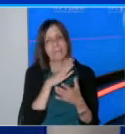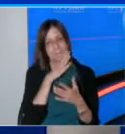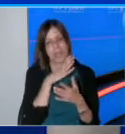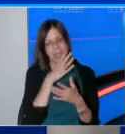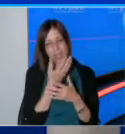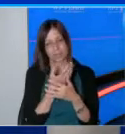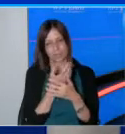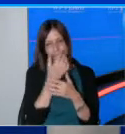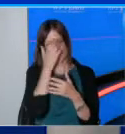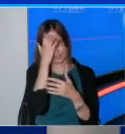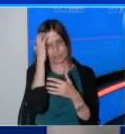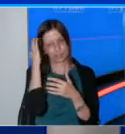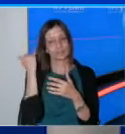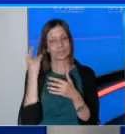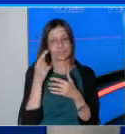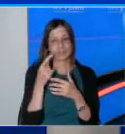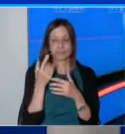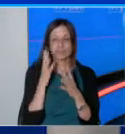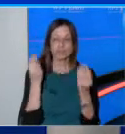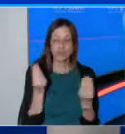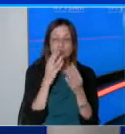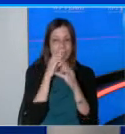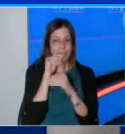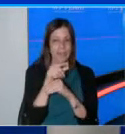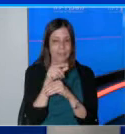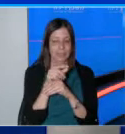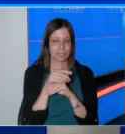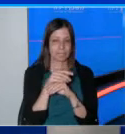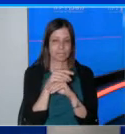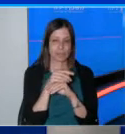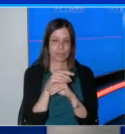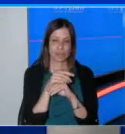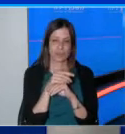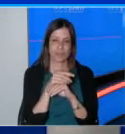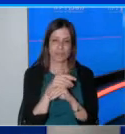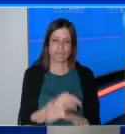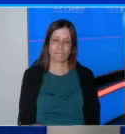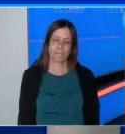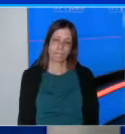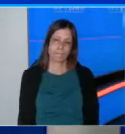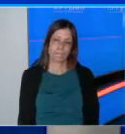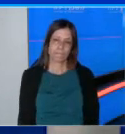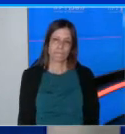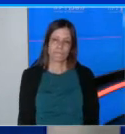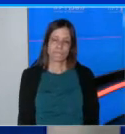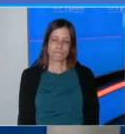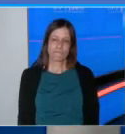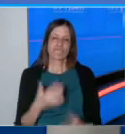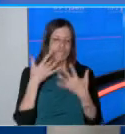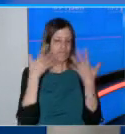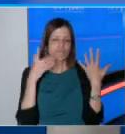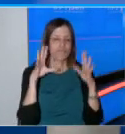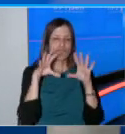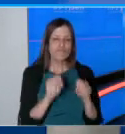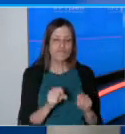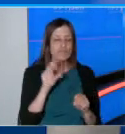מהבעיה. זה עולה בכלל? מישהו מדבר על זה? אין ספק שהכיבוש יש